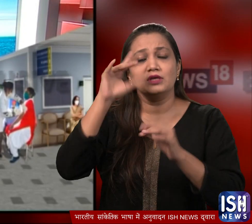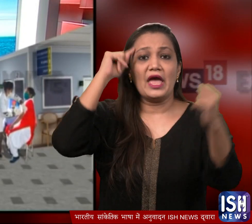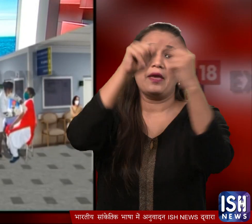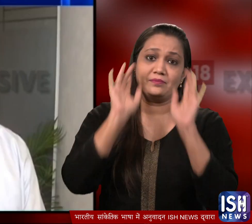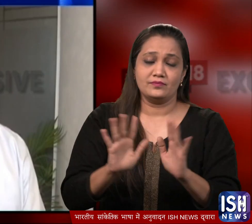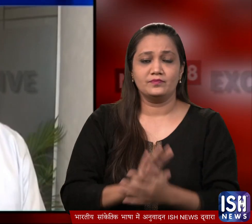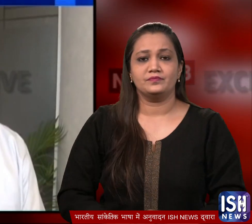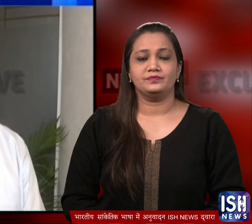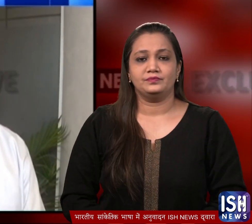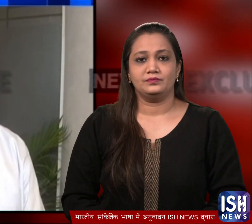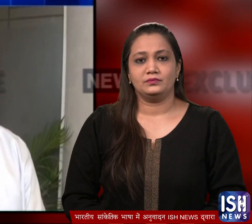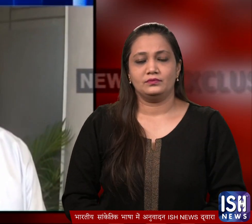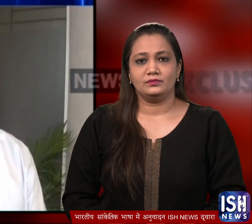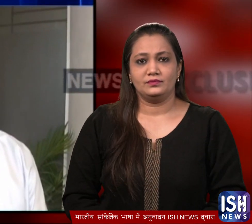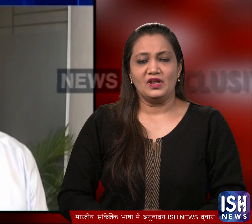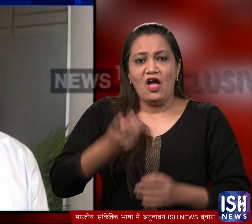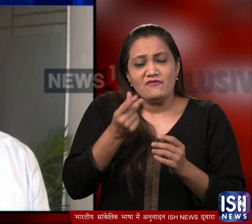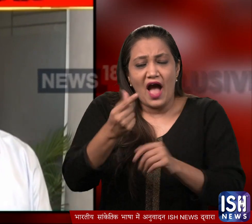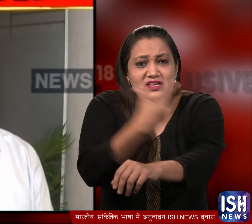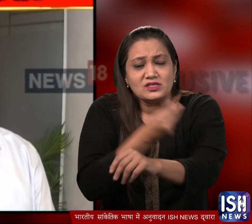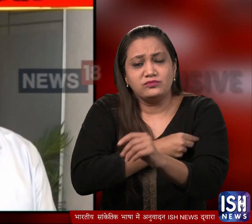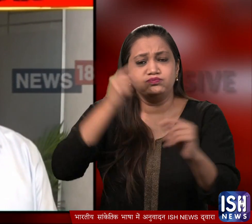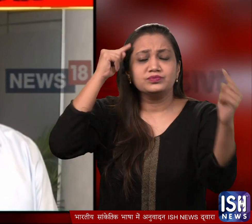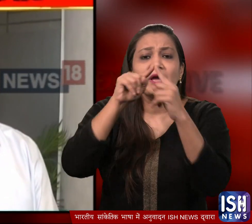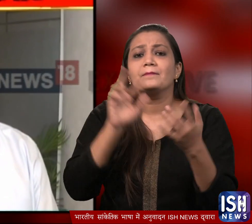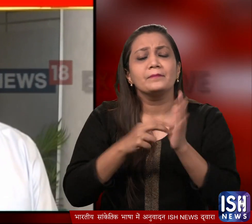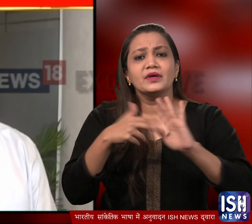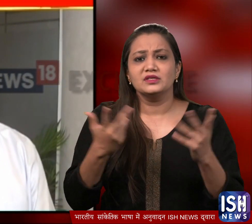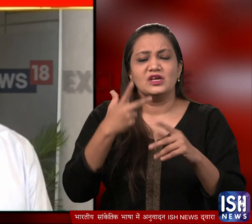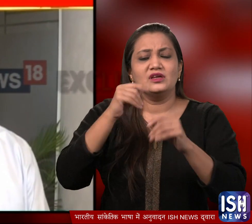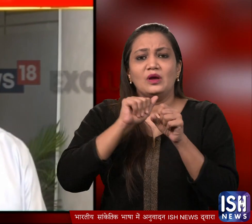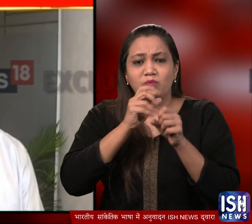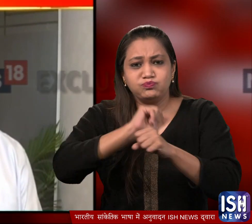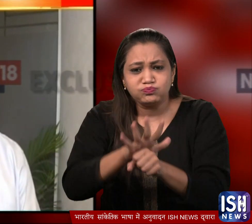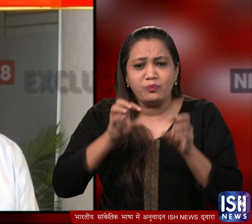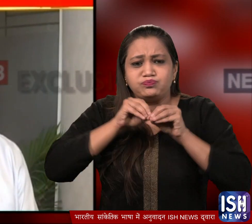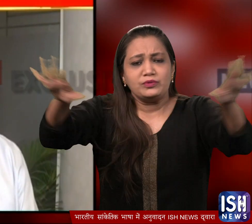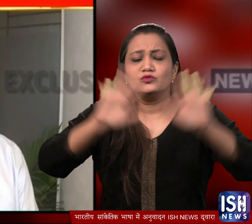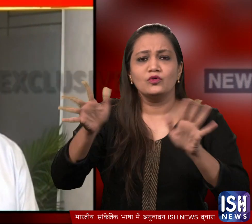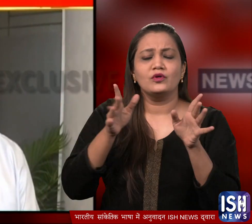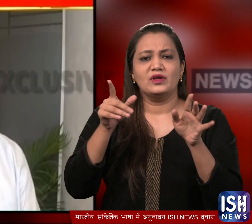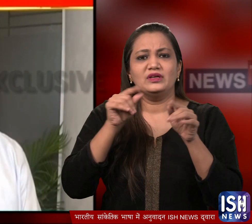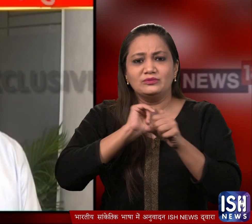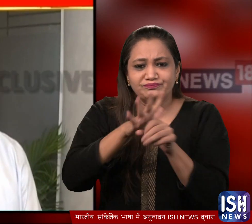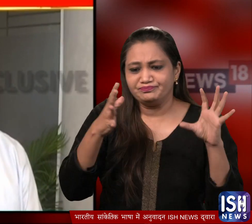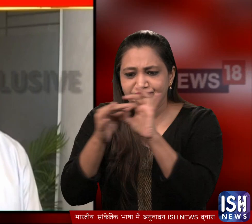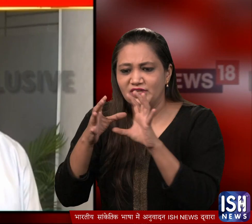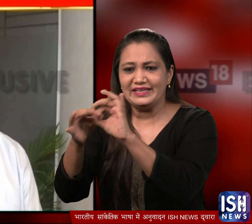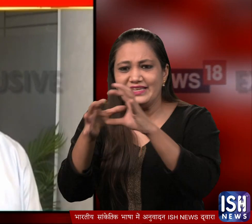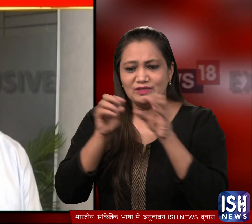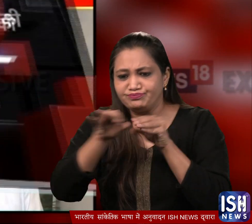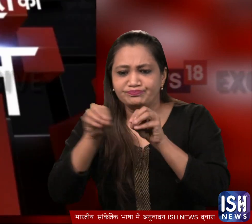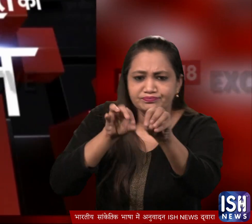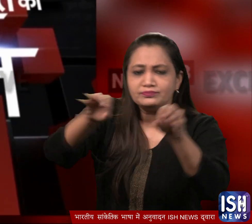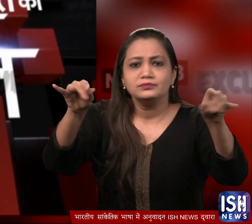है। तेजी से वैक्सीनेट करने का अर्थ होगा कि इस वायरस को फैलने से उतना उसकी जो चेन है इन्फेक्शन की,